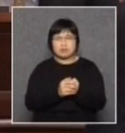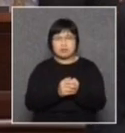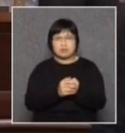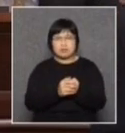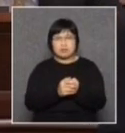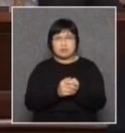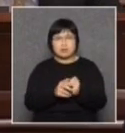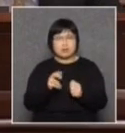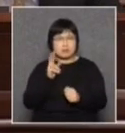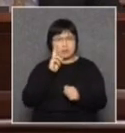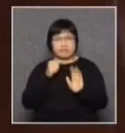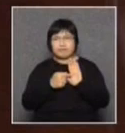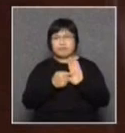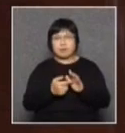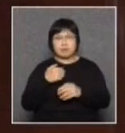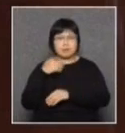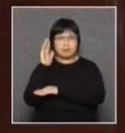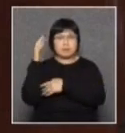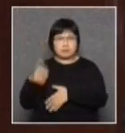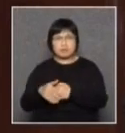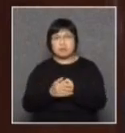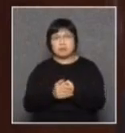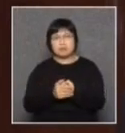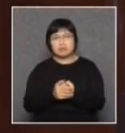典型的范例。謹此陳辭。 財經事務及